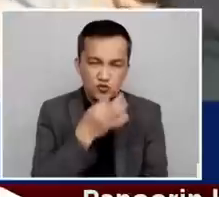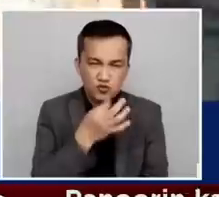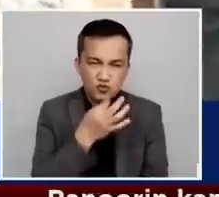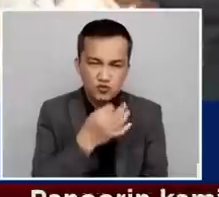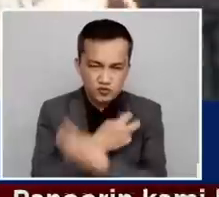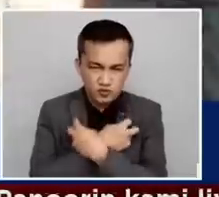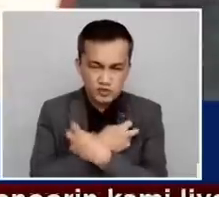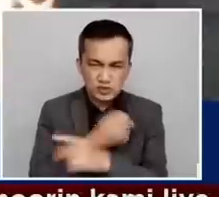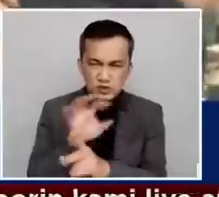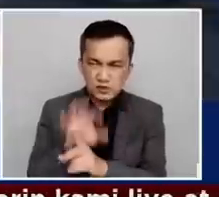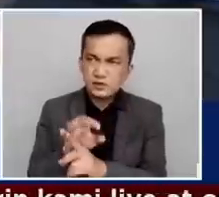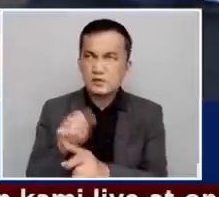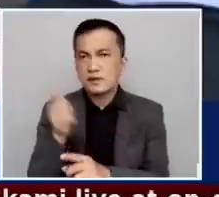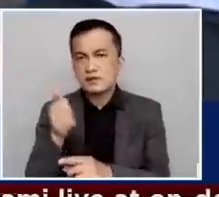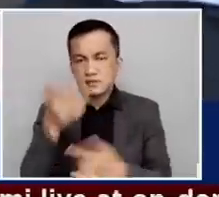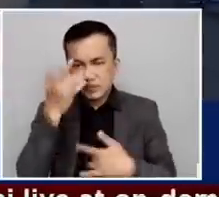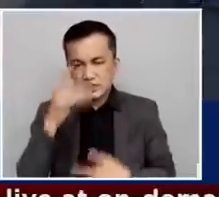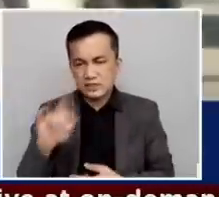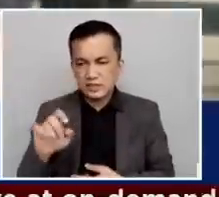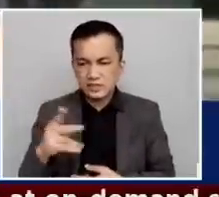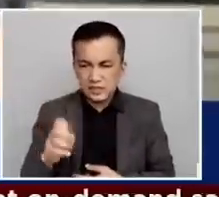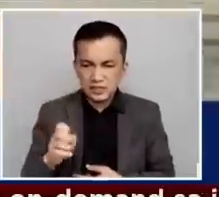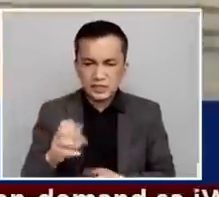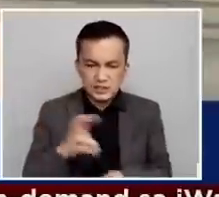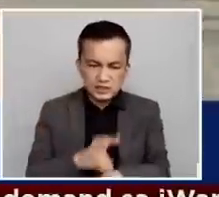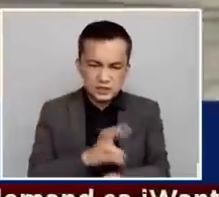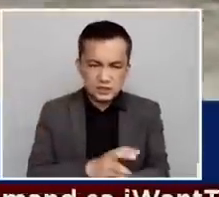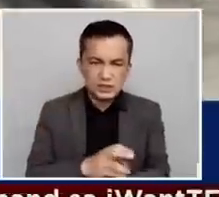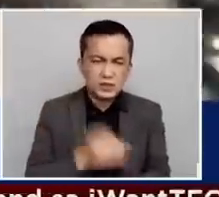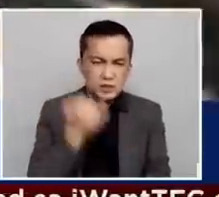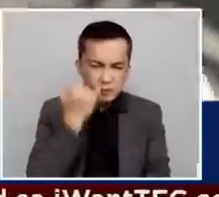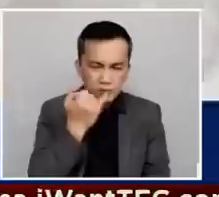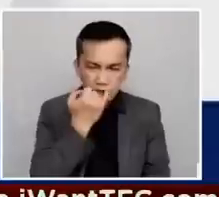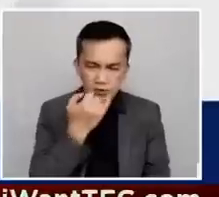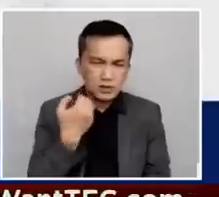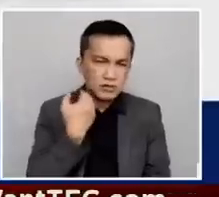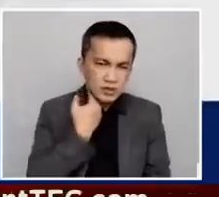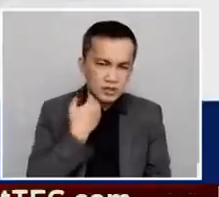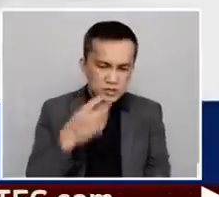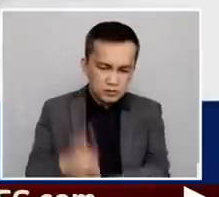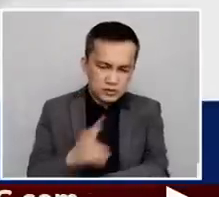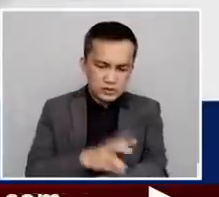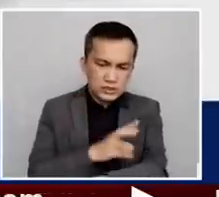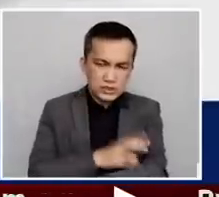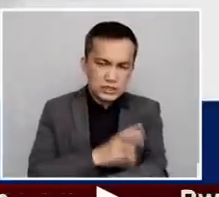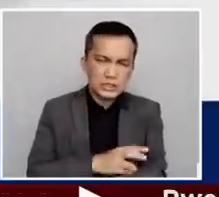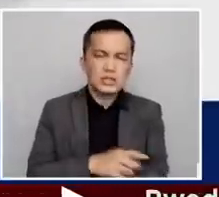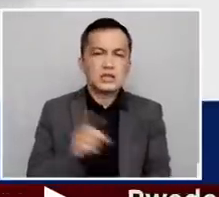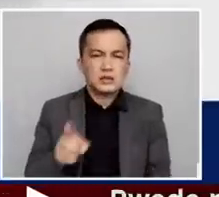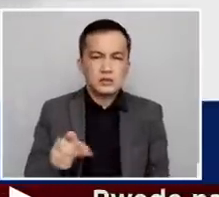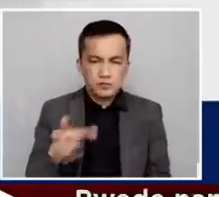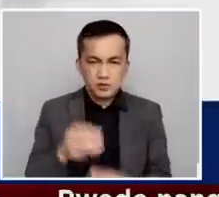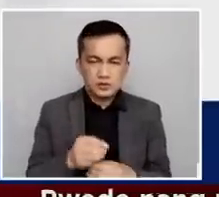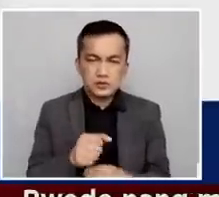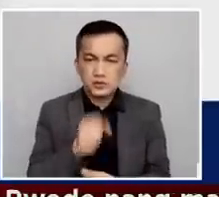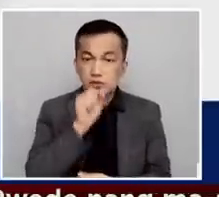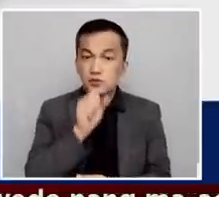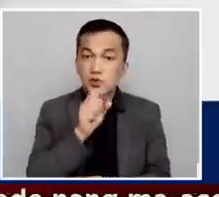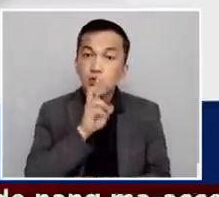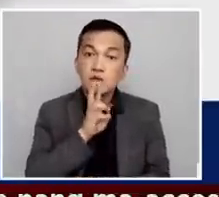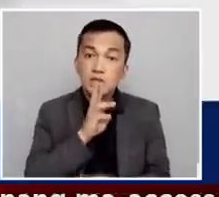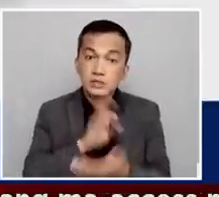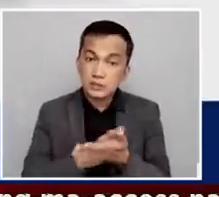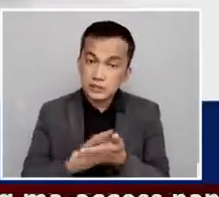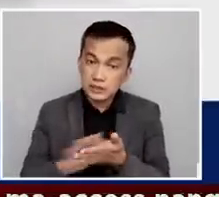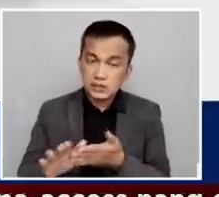dengue, tigdas, flu, sore eyes, bulutong at bungang araw. Kaya bukod sa pag-inom ng malinis na tubig, kasama